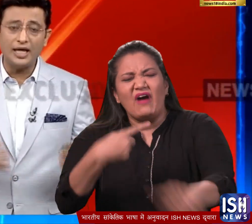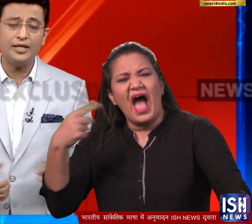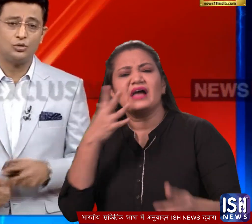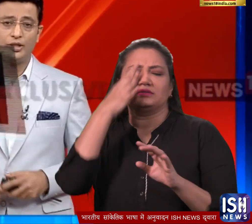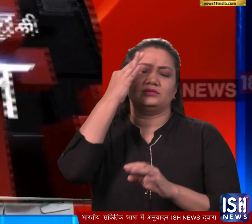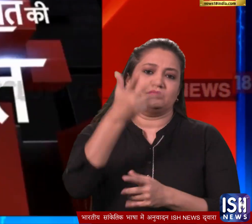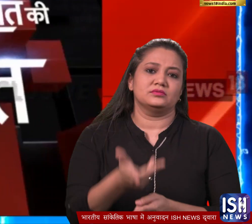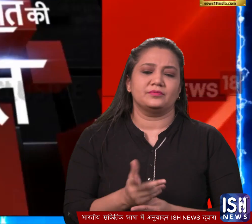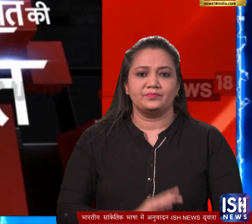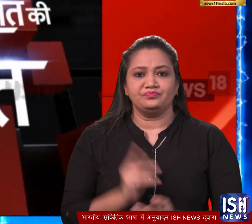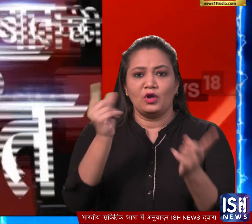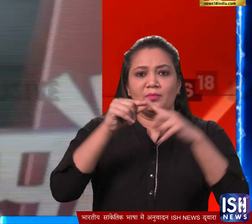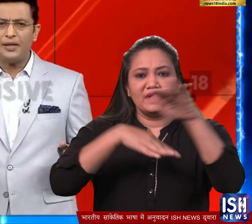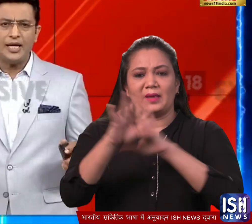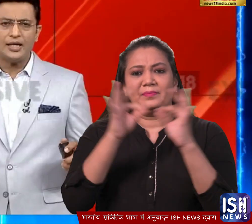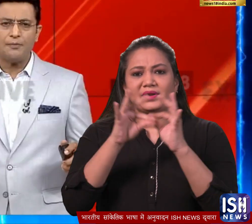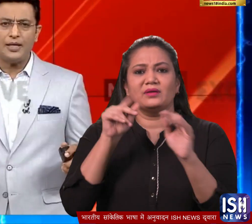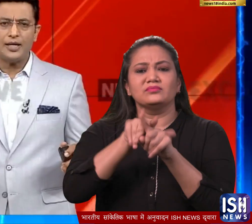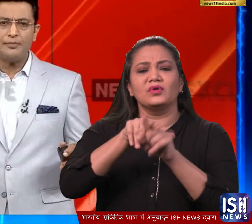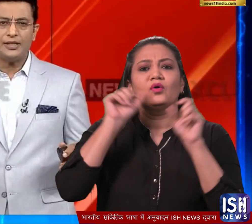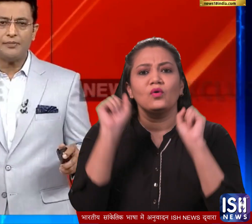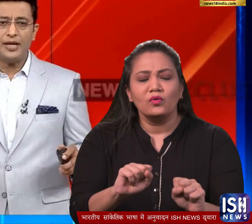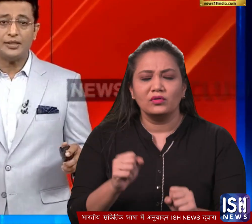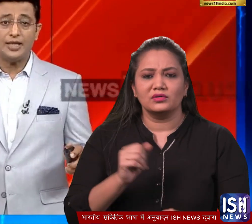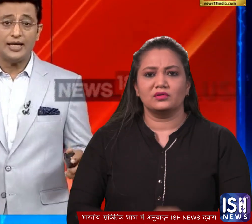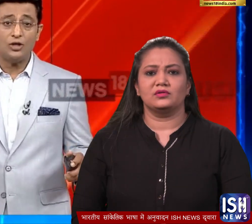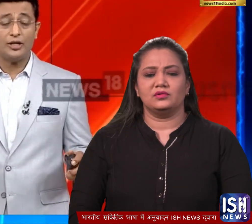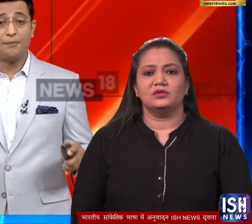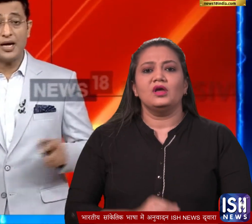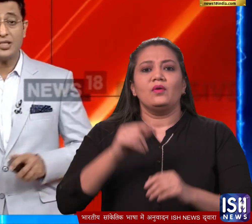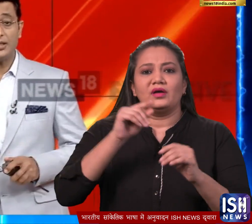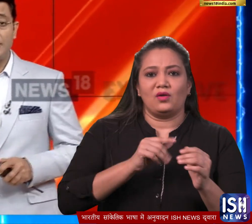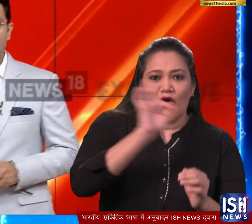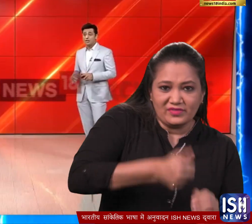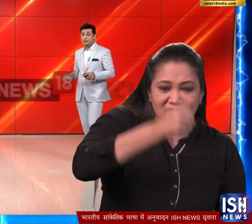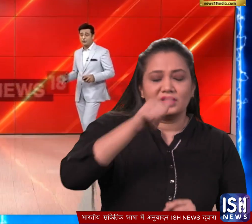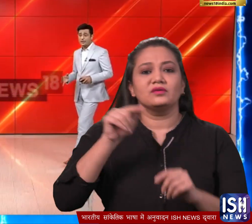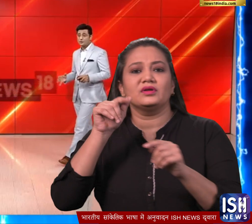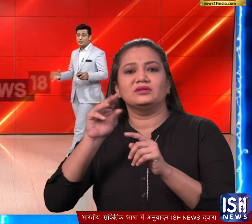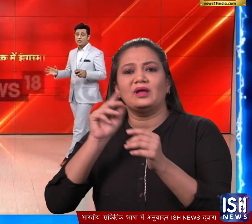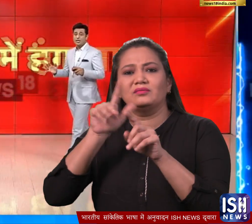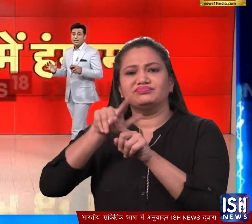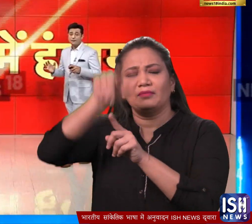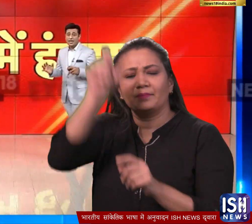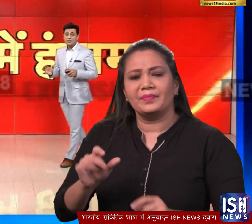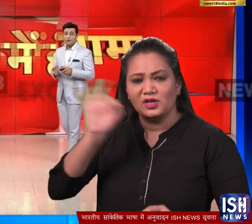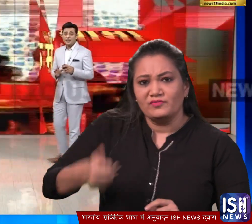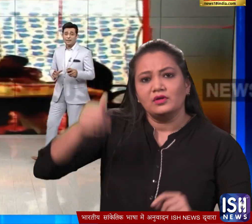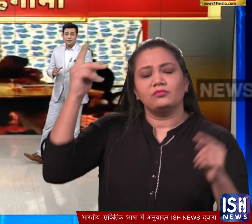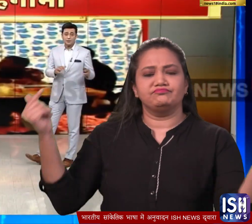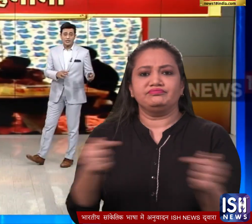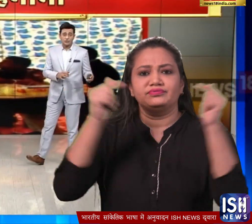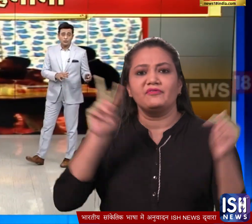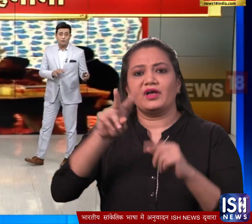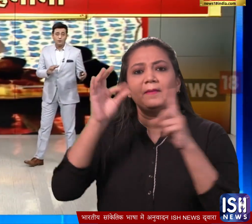बेकाबू रफ्तार ही होती है। यूपी की बलिया नगर पालिका की बैठक में एक अधिकारी और एक पार्षद के बीच झड़प हो गई। इस बीच विकास पांडे